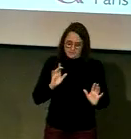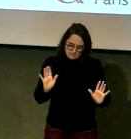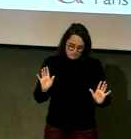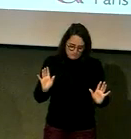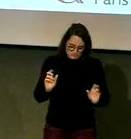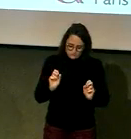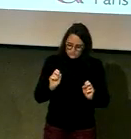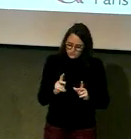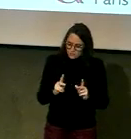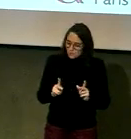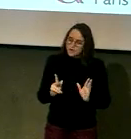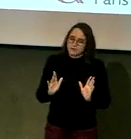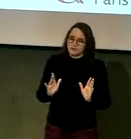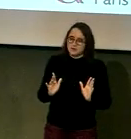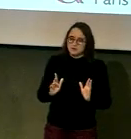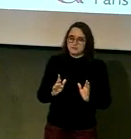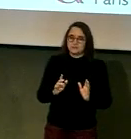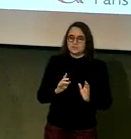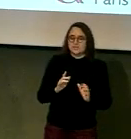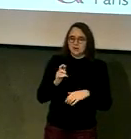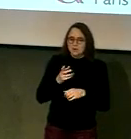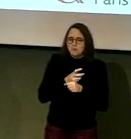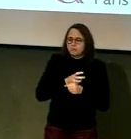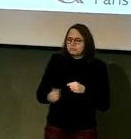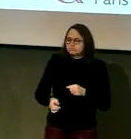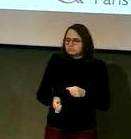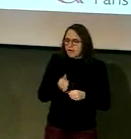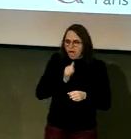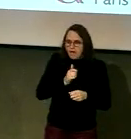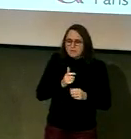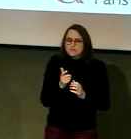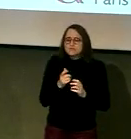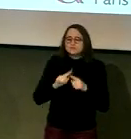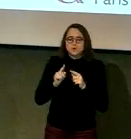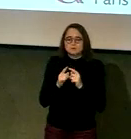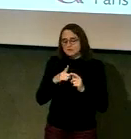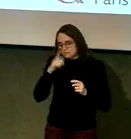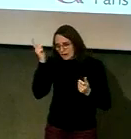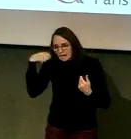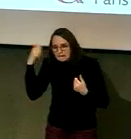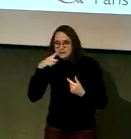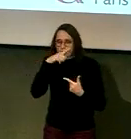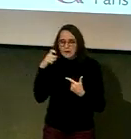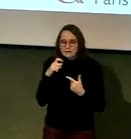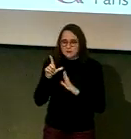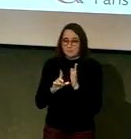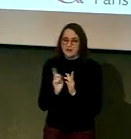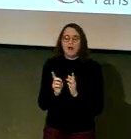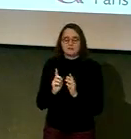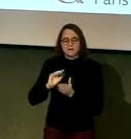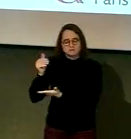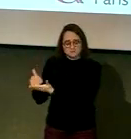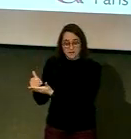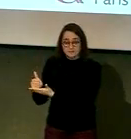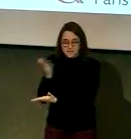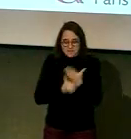vais arrêter avec une consommation nocive ou illégale, l'ordre cannabis, cocaïne, etc., mais elle